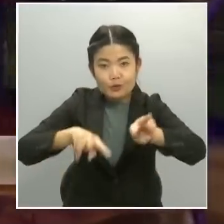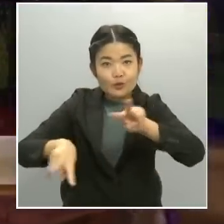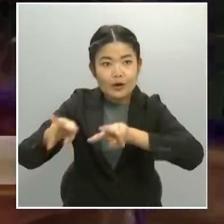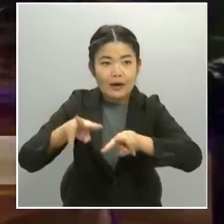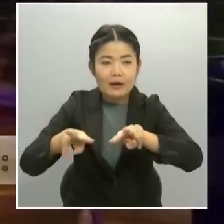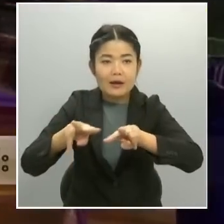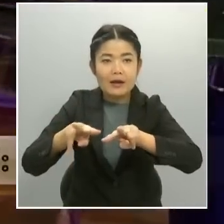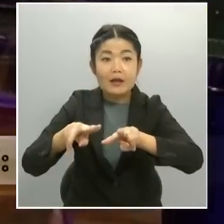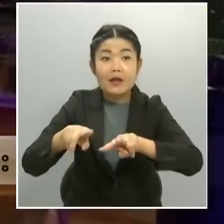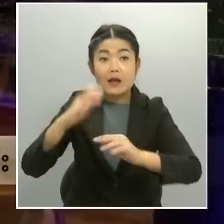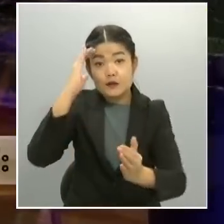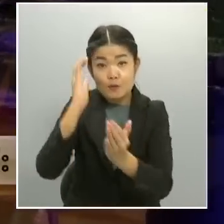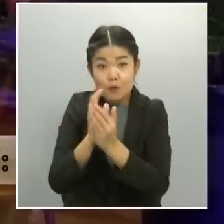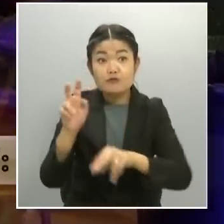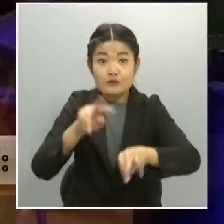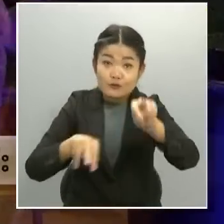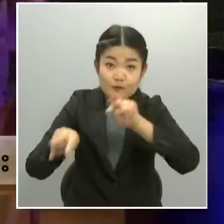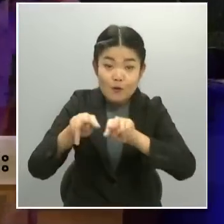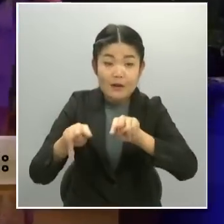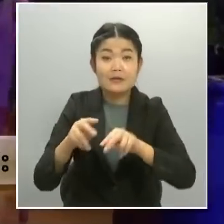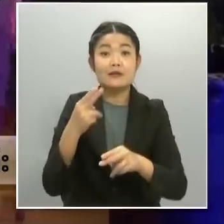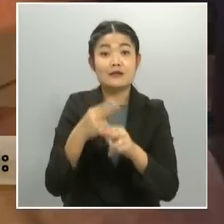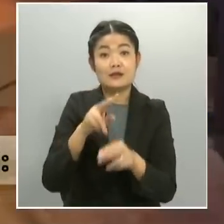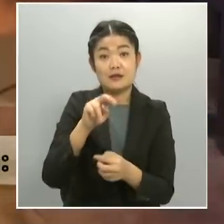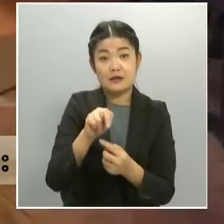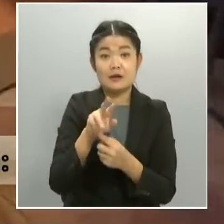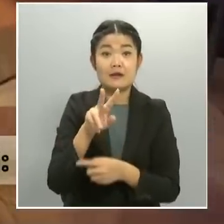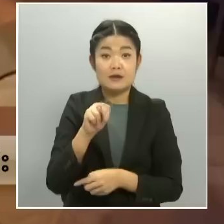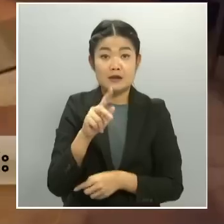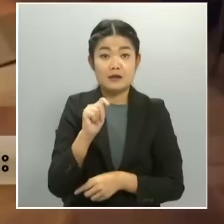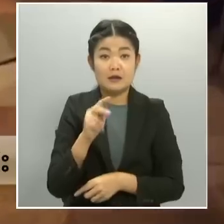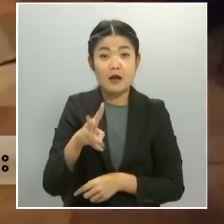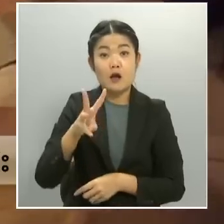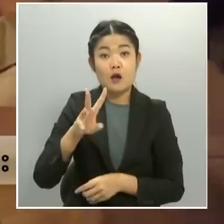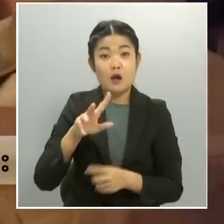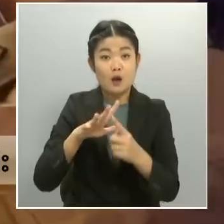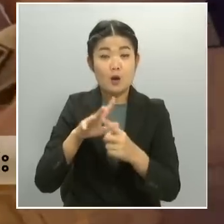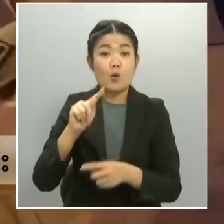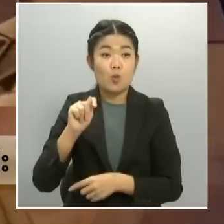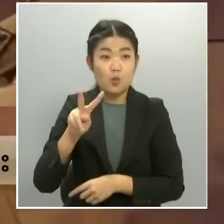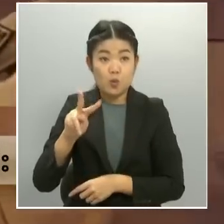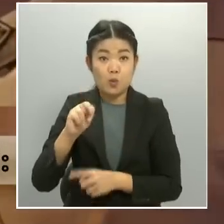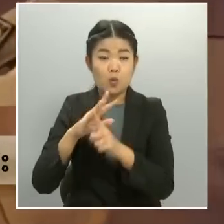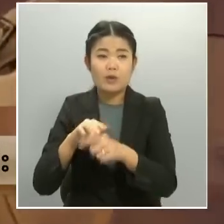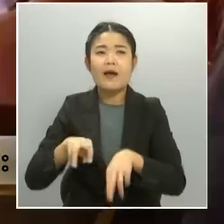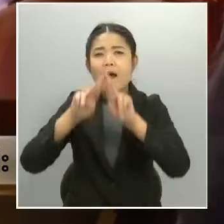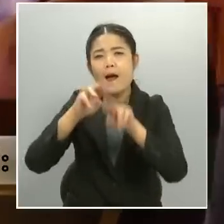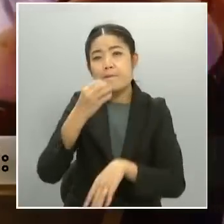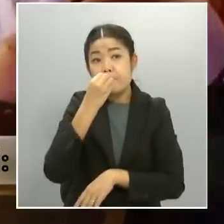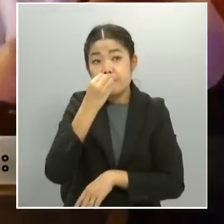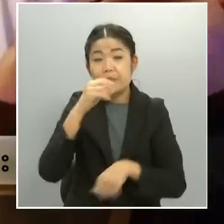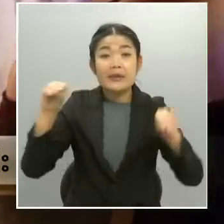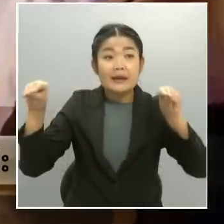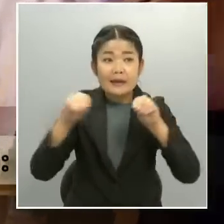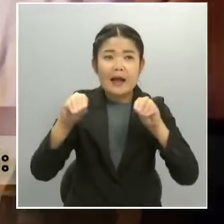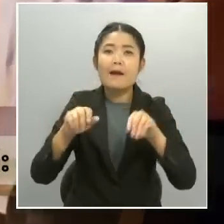จากการตรวจสอบพลตำรวจตรีนันทวุฒิสุวรรณรองท่านว่ายังไง ท่านบอกว่าเนเวอร์แลนด์เป็นร้านอาหารและกำลังจะมีการแสด